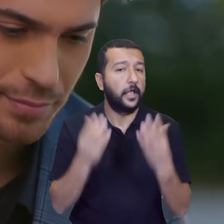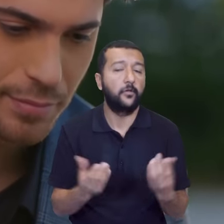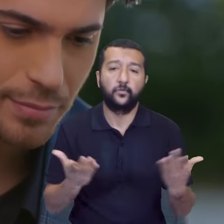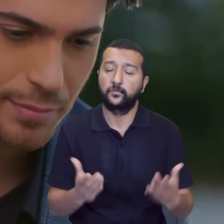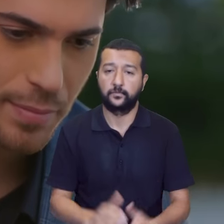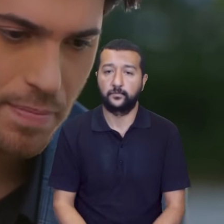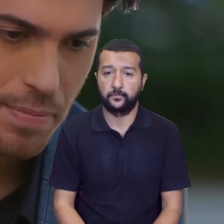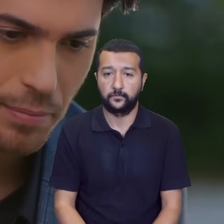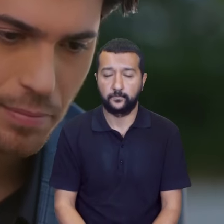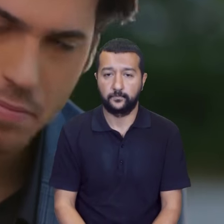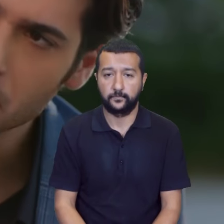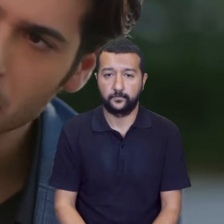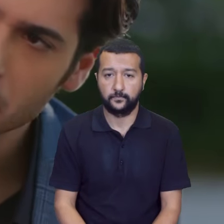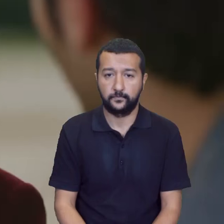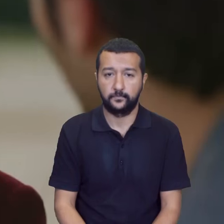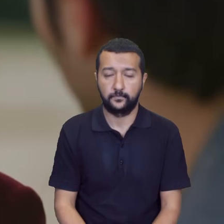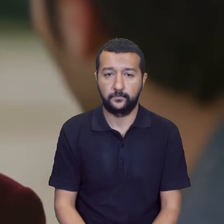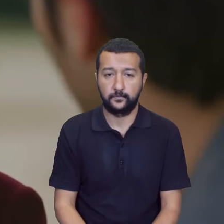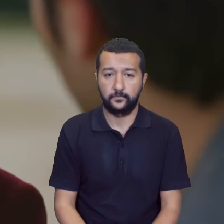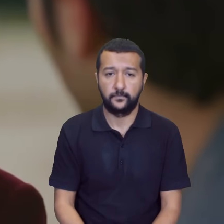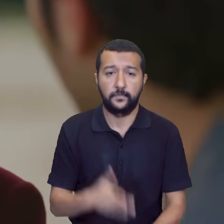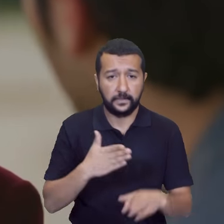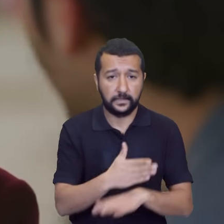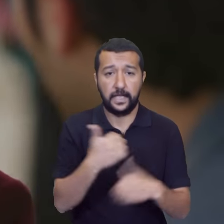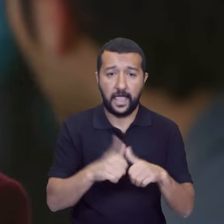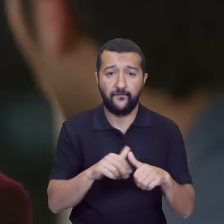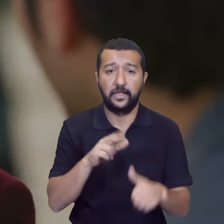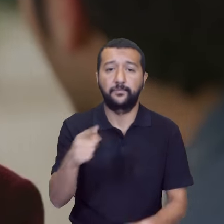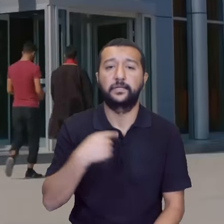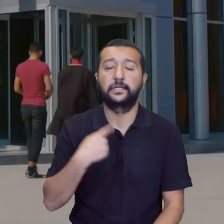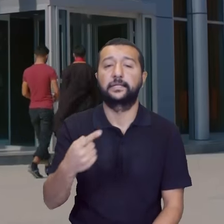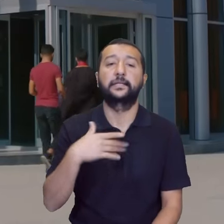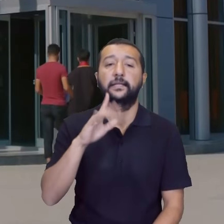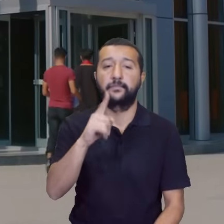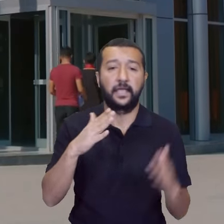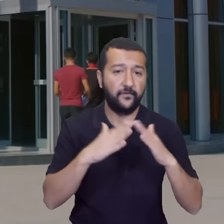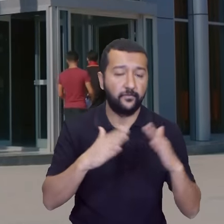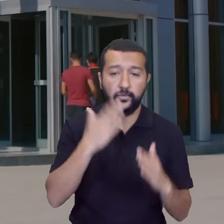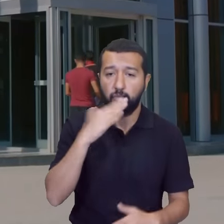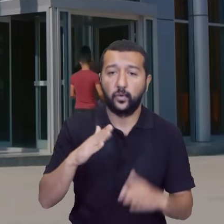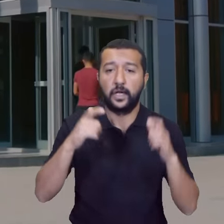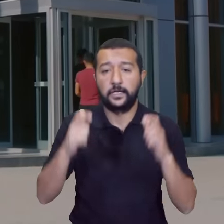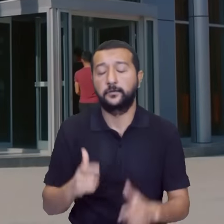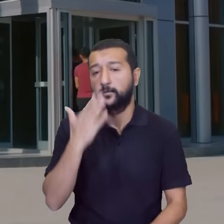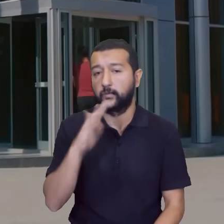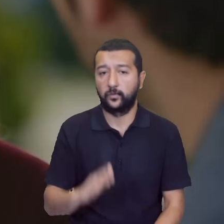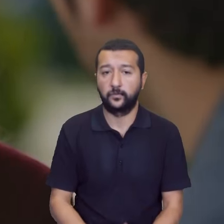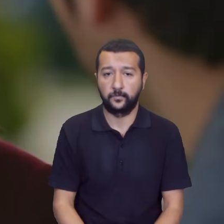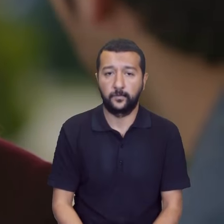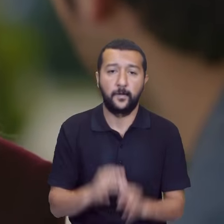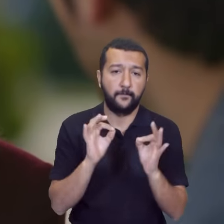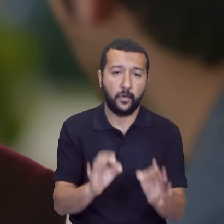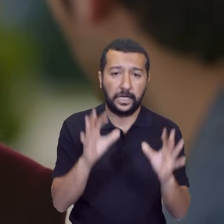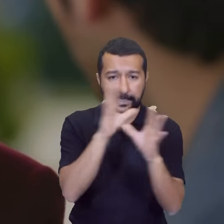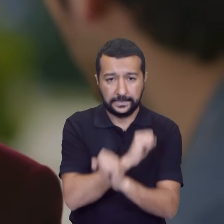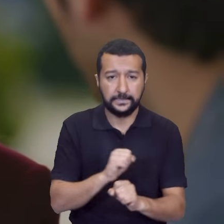olsun? Tarık sinirden güldü. Zaten evli gibi bile değiliz. Bir evimiz yok, barkımız yok.